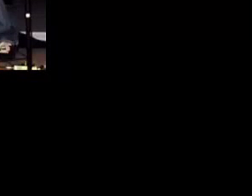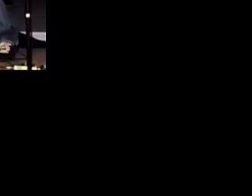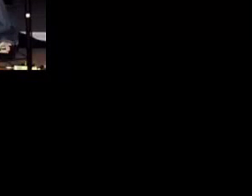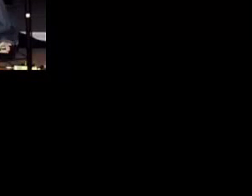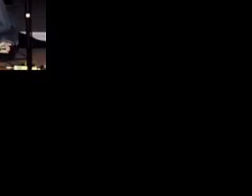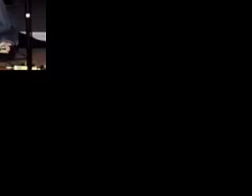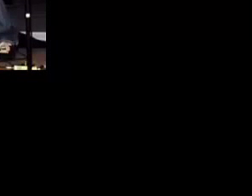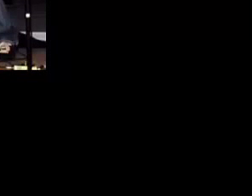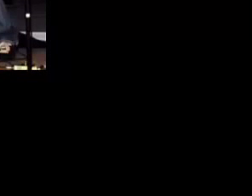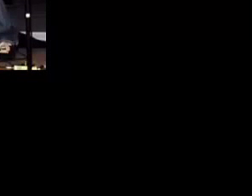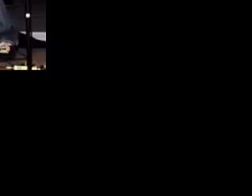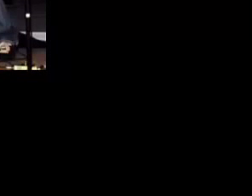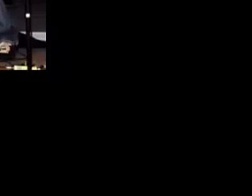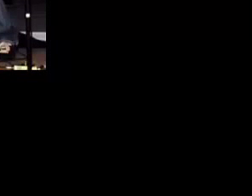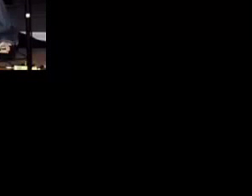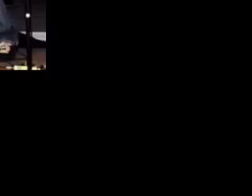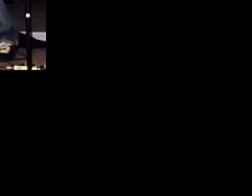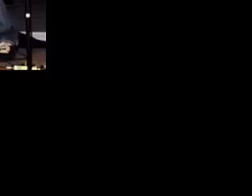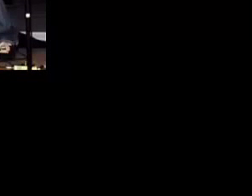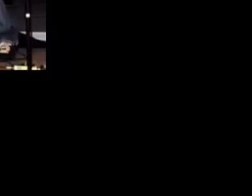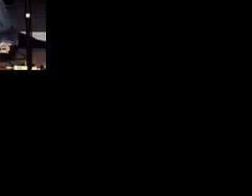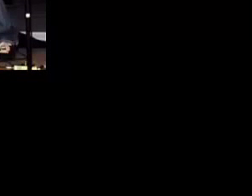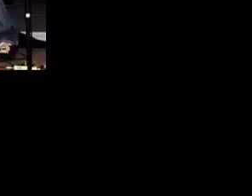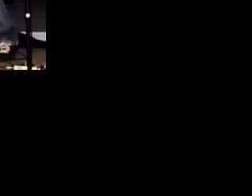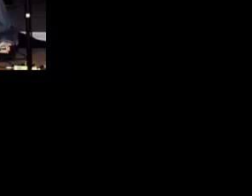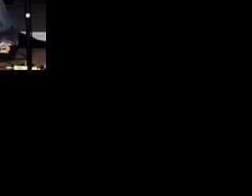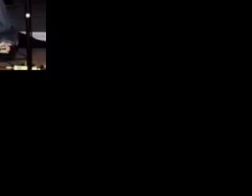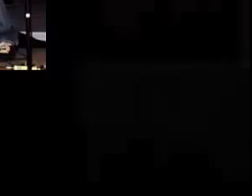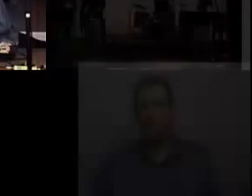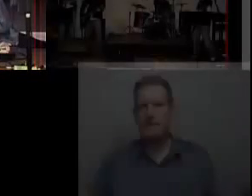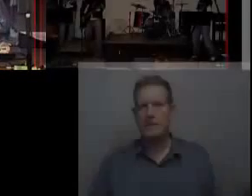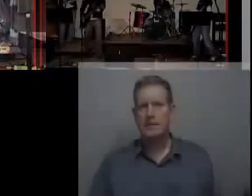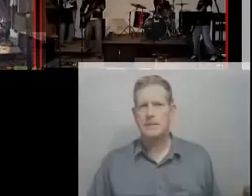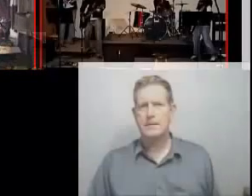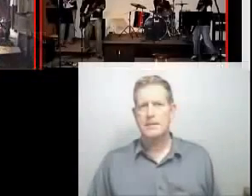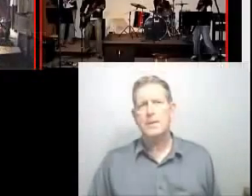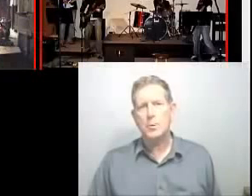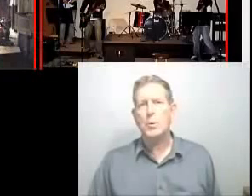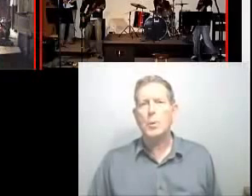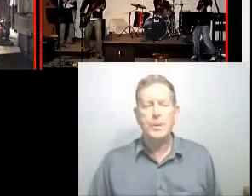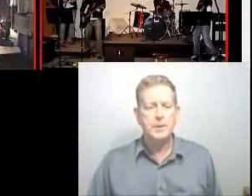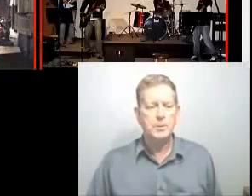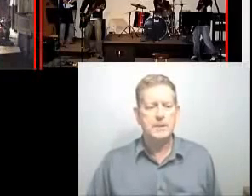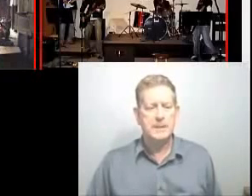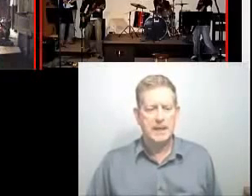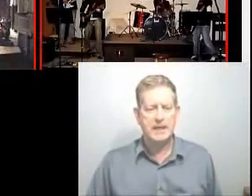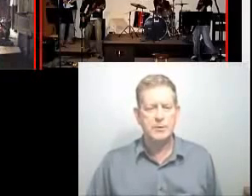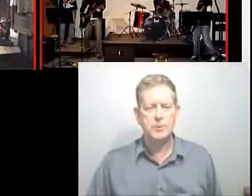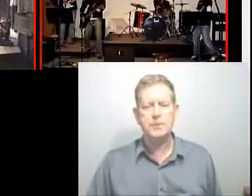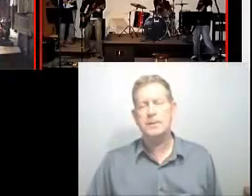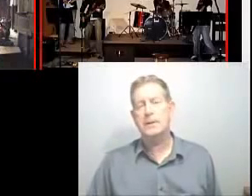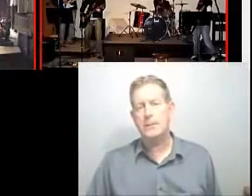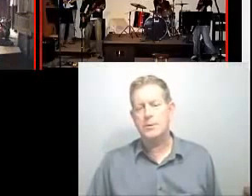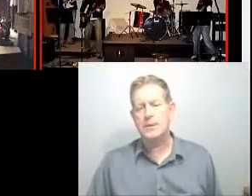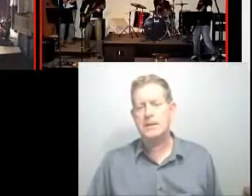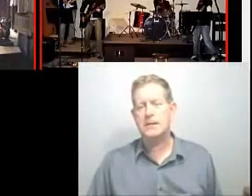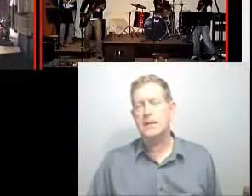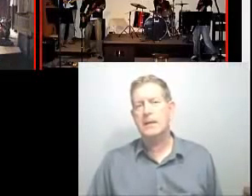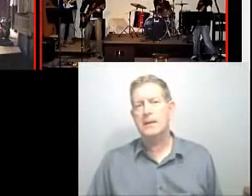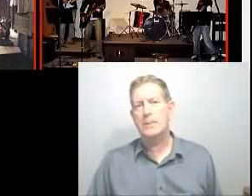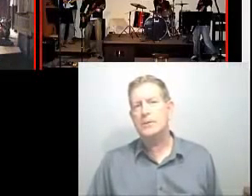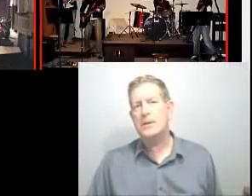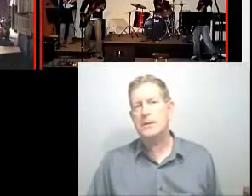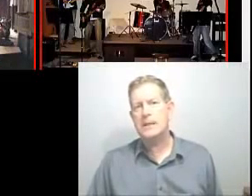La musique rock. La musique rock. Donc on peut écouter la radio, la